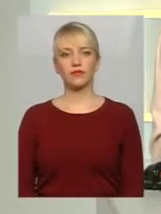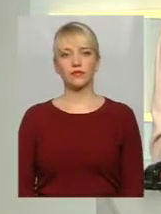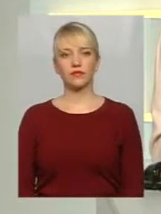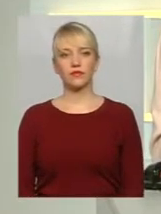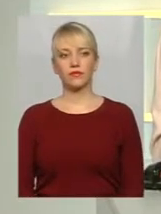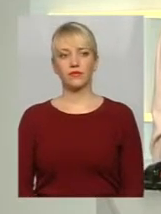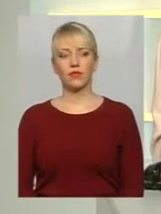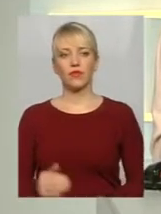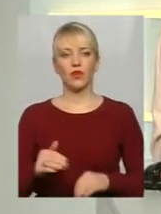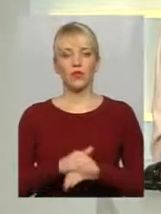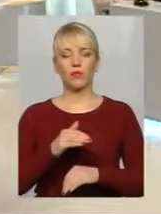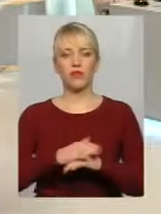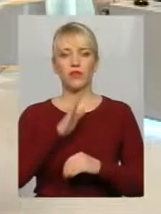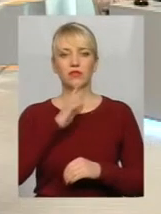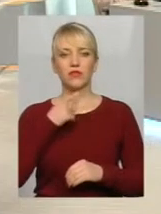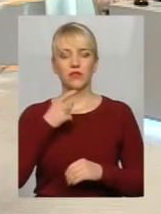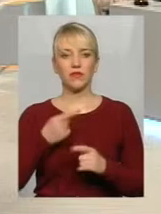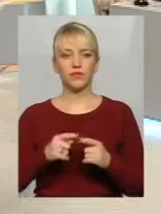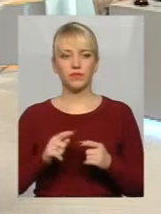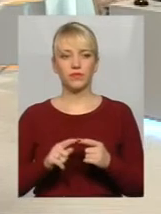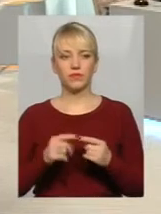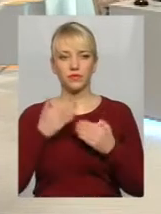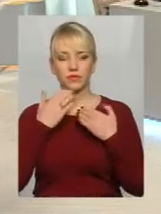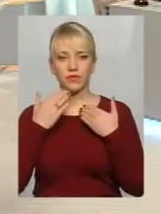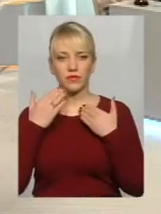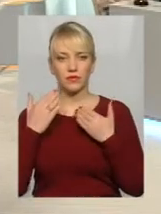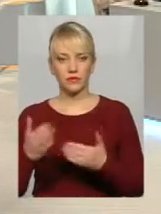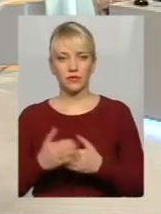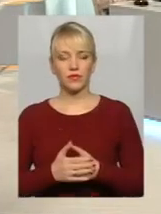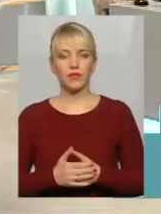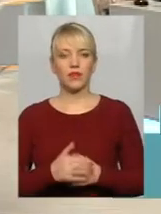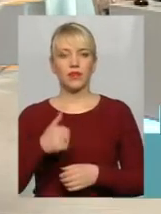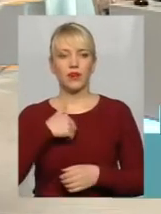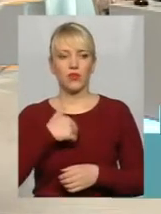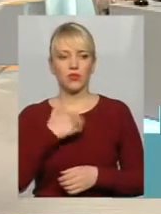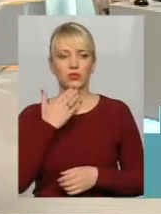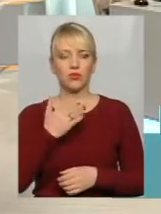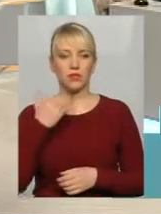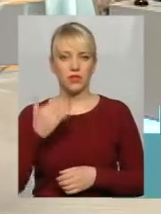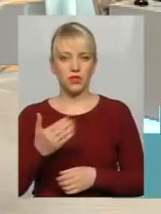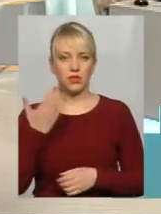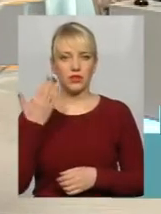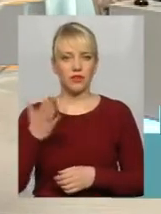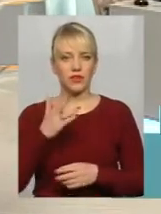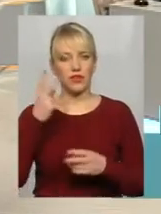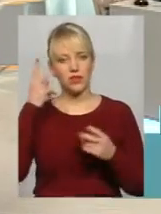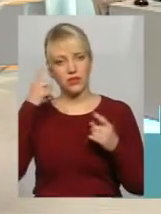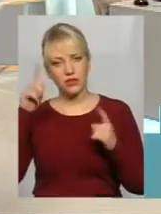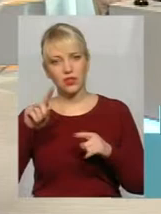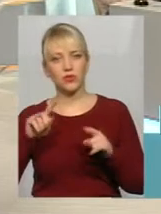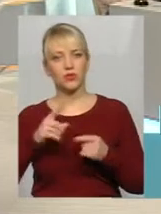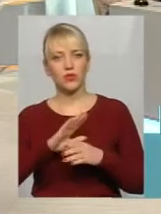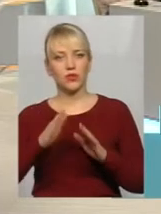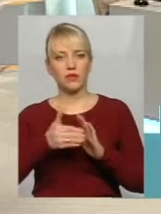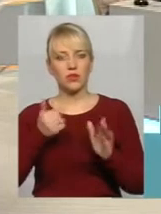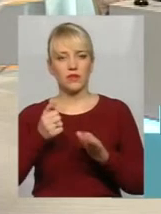Добрий вечір. Добрий вечір. Олег Попович, добрий вечір. Я хочу запитати, ви не в курсі діла, чому не